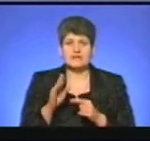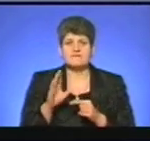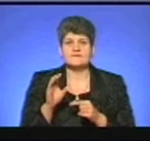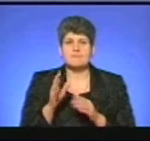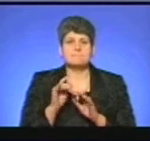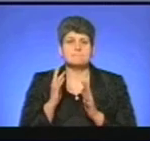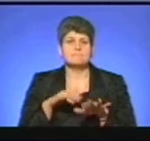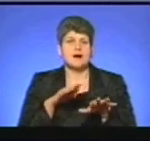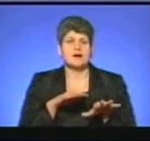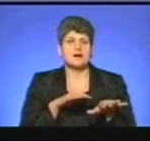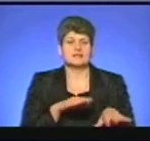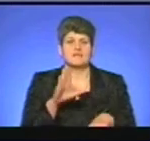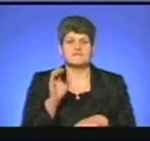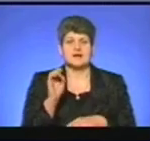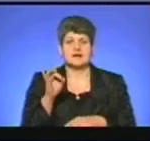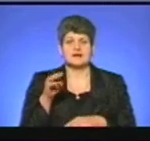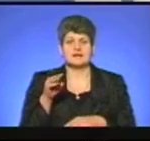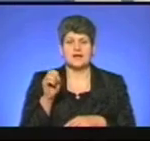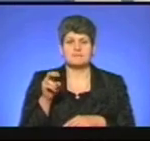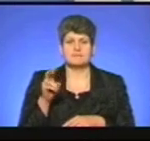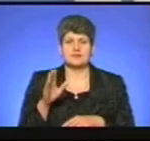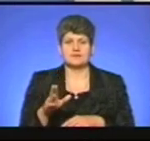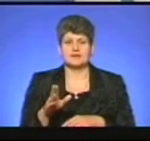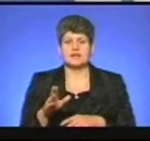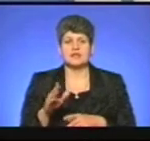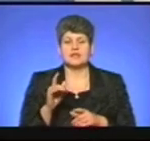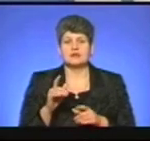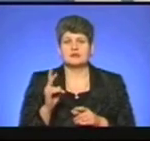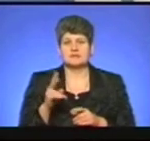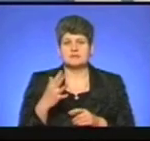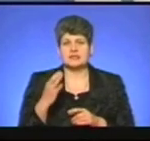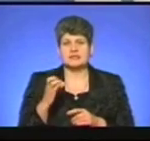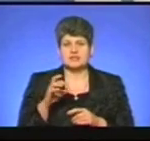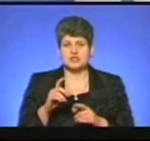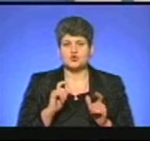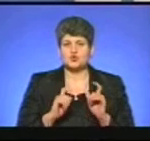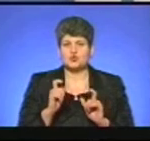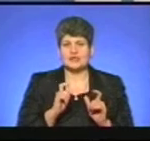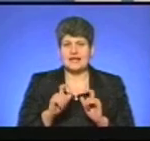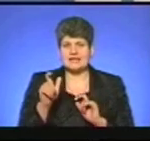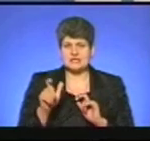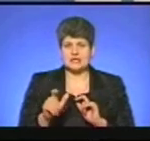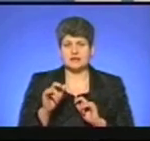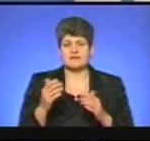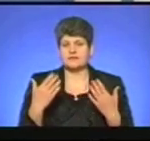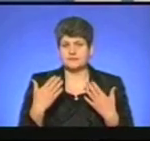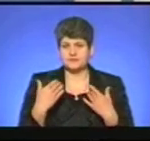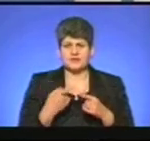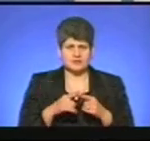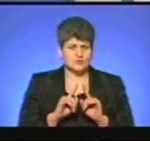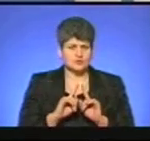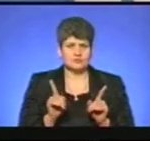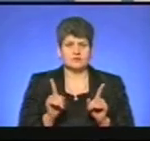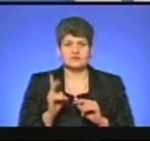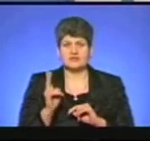20 січня і 25-27 січня – це студентський вікенд. Ми вже з підприємцем попередньо узгодили. Це щось особливе вже цього року? Так,